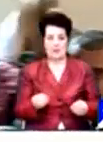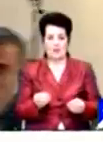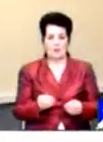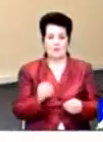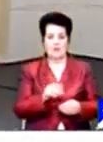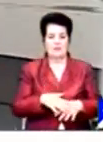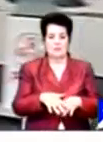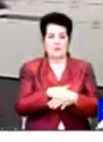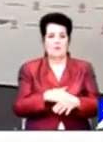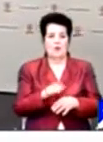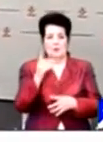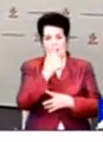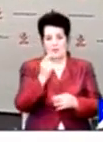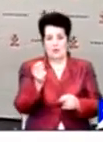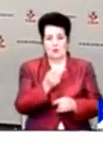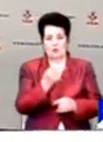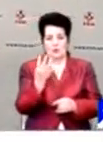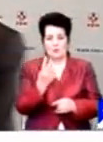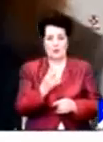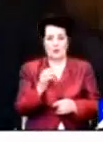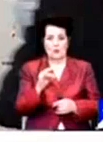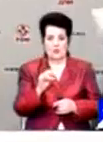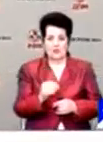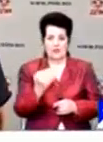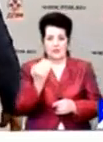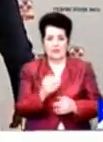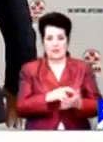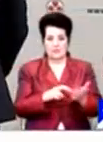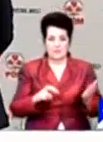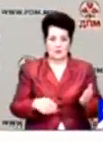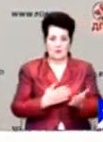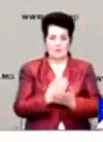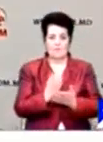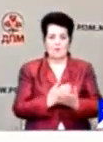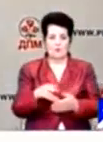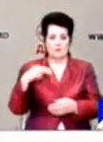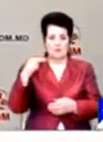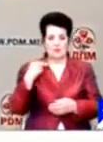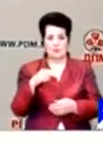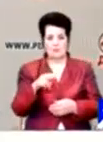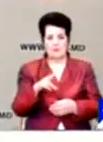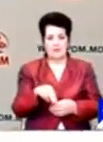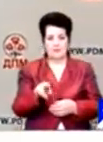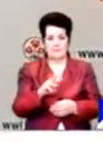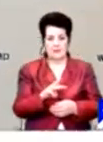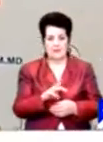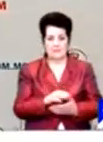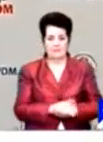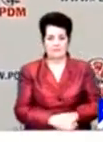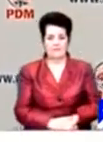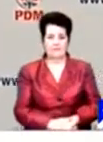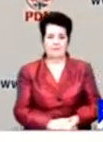atenția publică după ce a anunțat pe 24 iunie că demisionează din funcția de președinte al PDM.